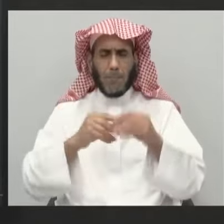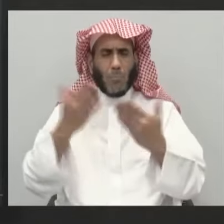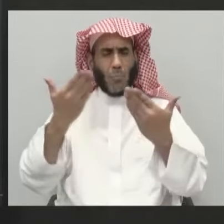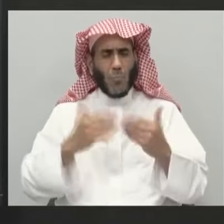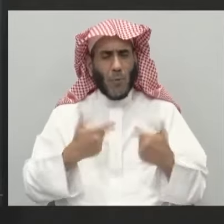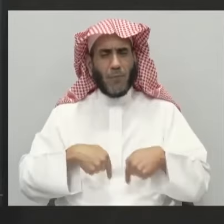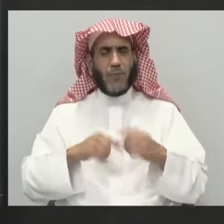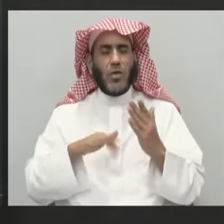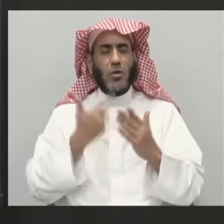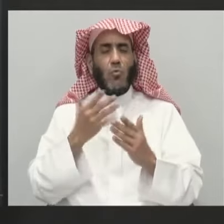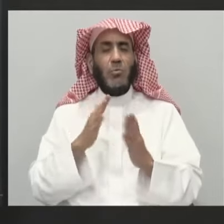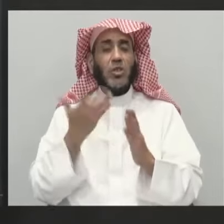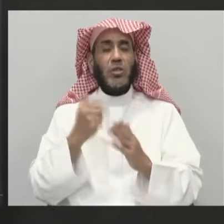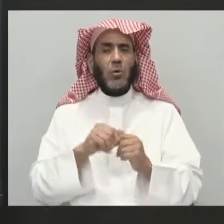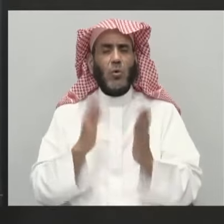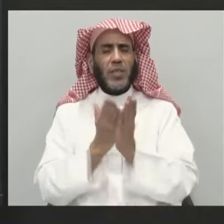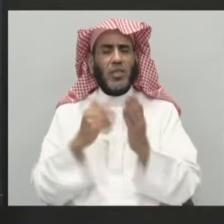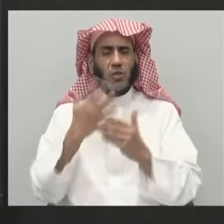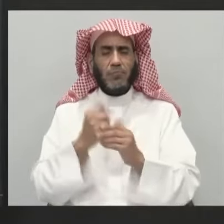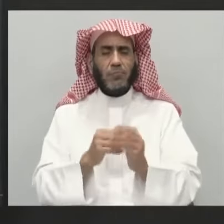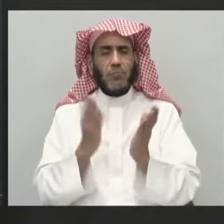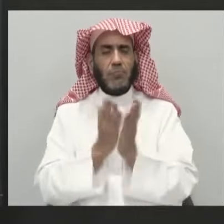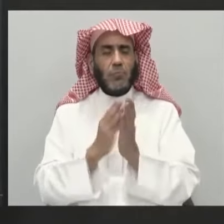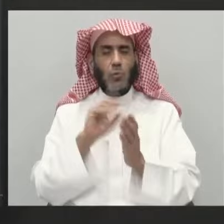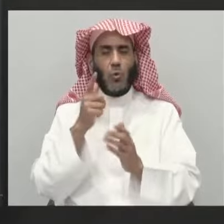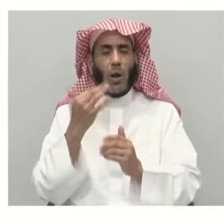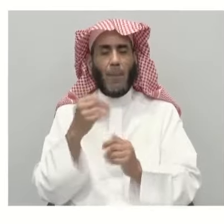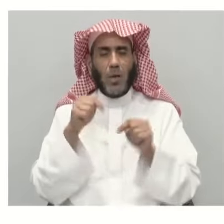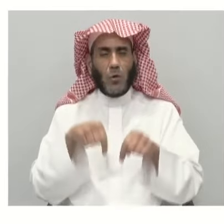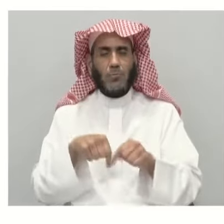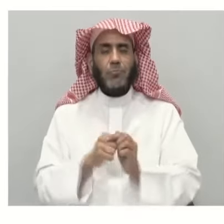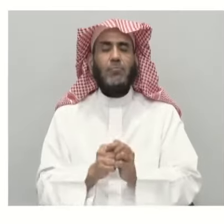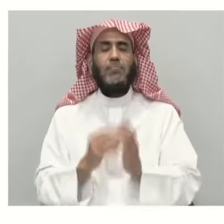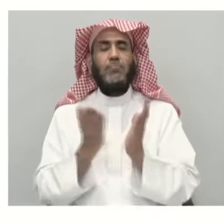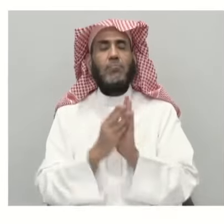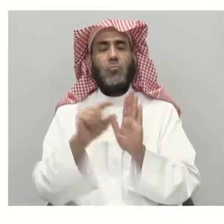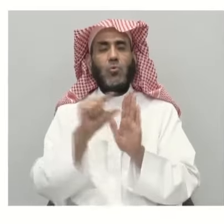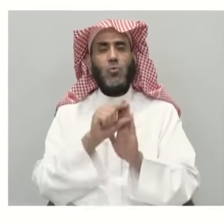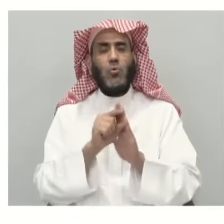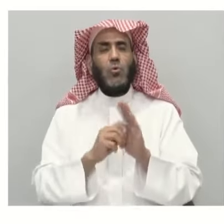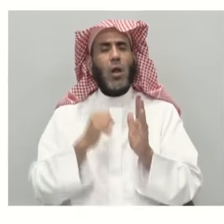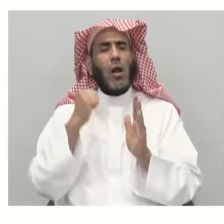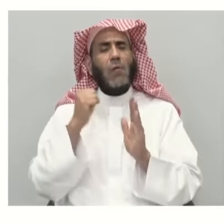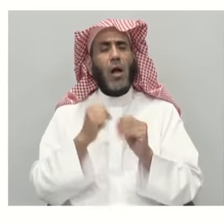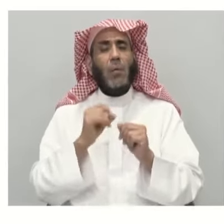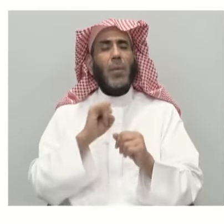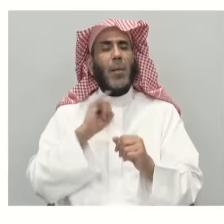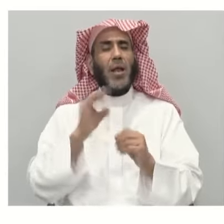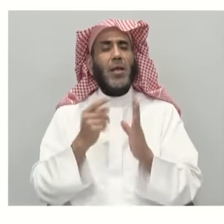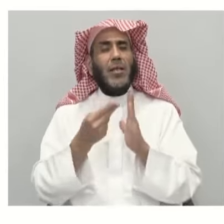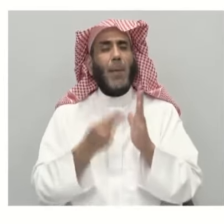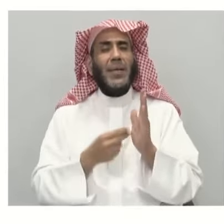ومرحبا بكم في يوم جديد وفي درس جديد من دروس اللغه العربيه كما ترى العنوان الكفايه الاملائيه كتابه